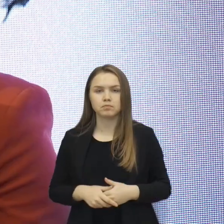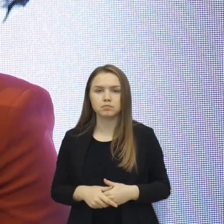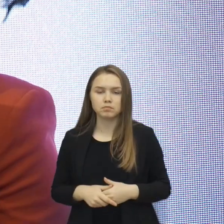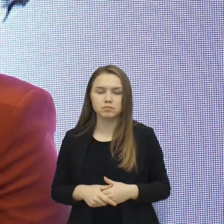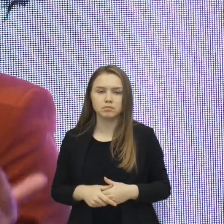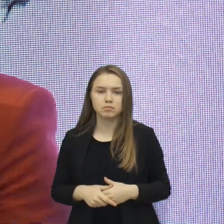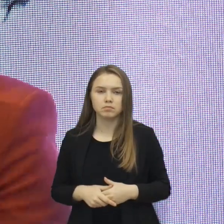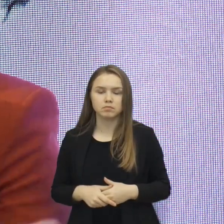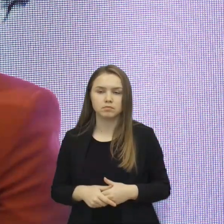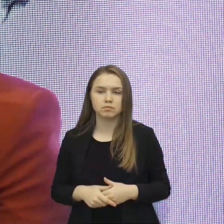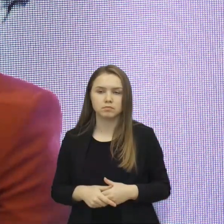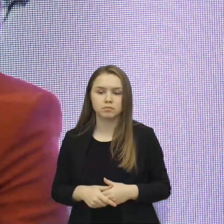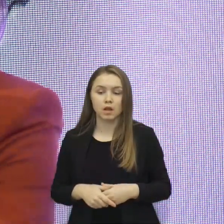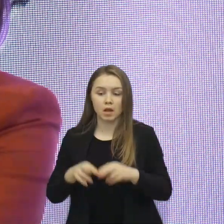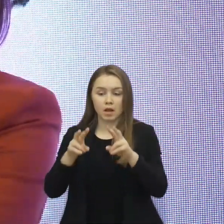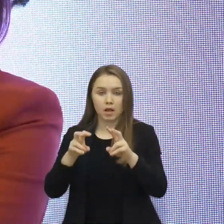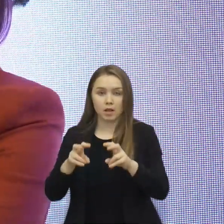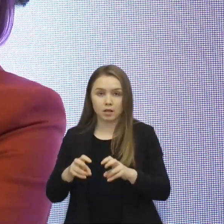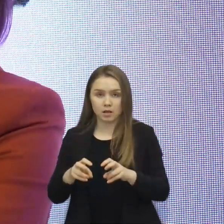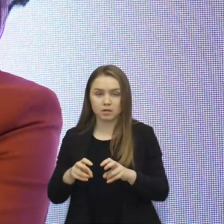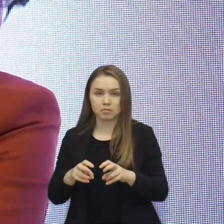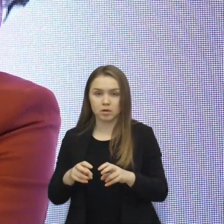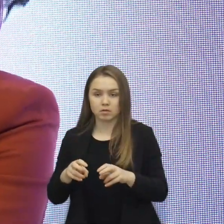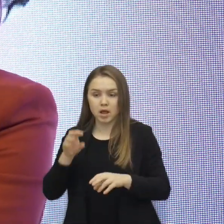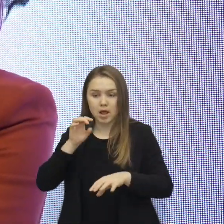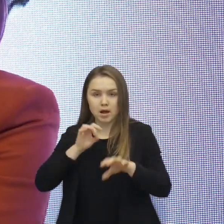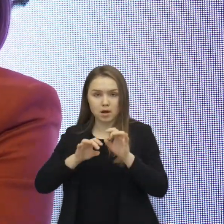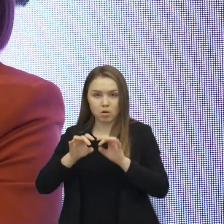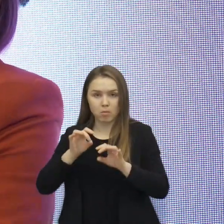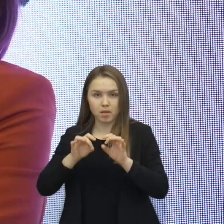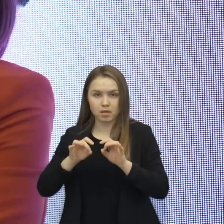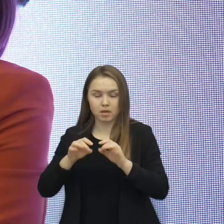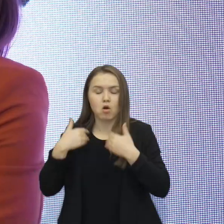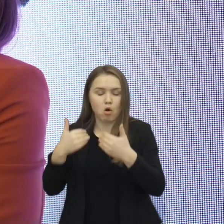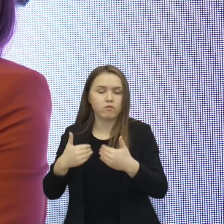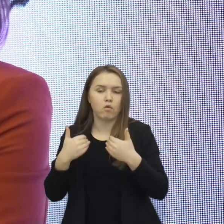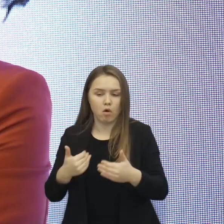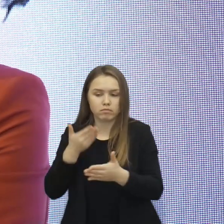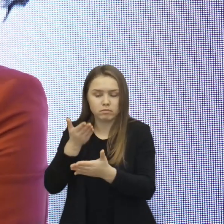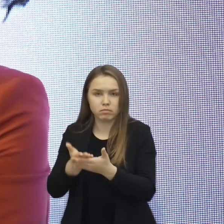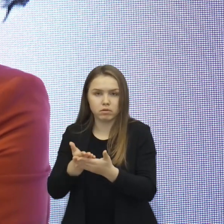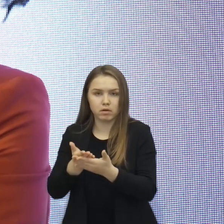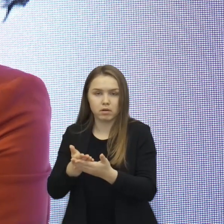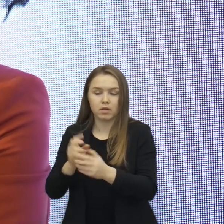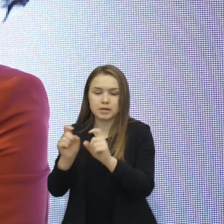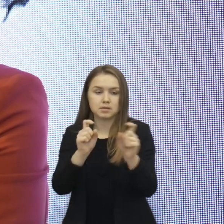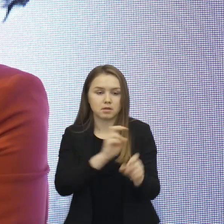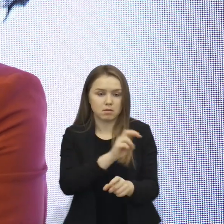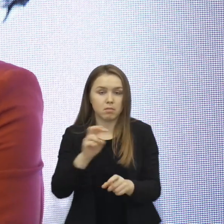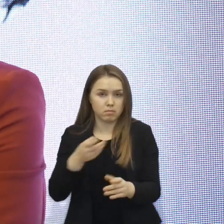reikalas, tačiau pristačius po tyrimo apžvalgos rekomendacijas įvairioms ministerijoms, mes suprantame,